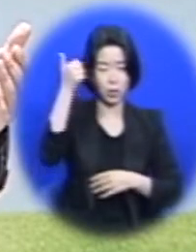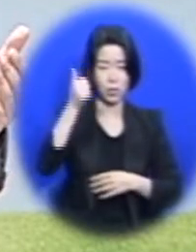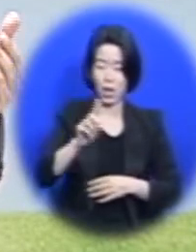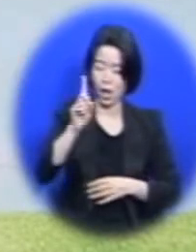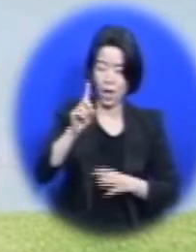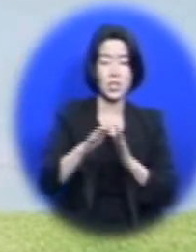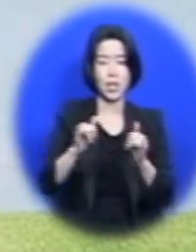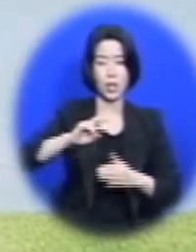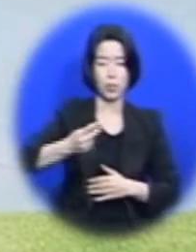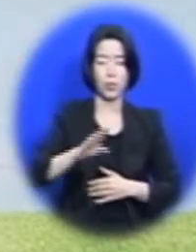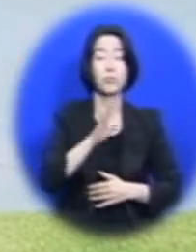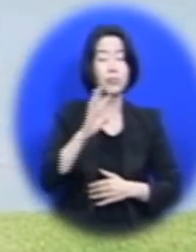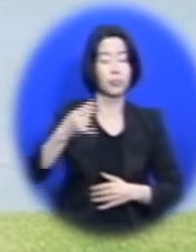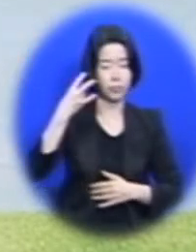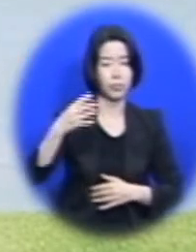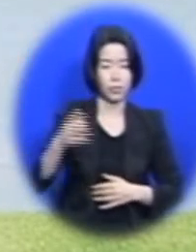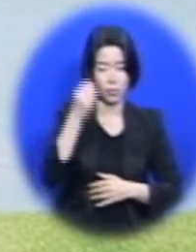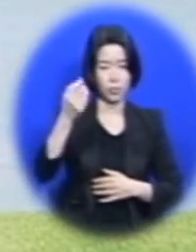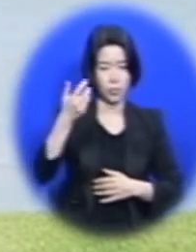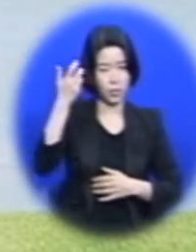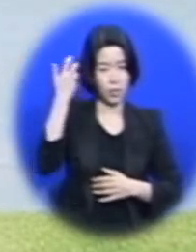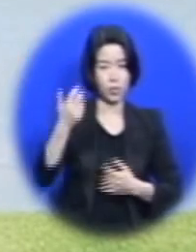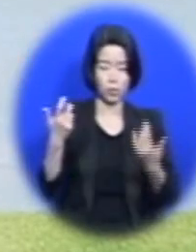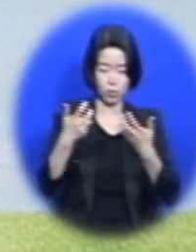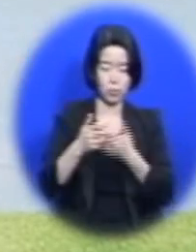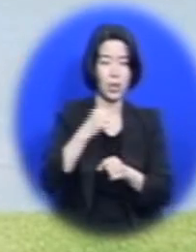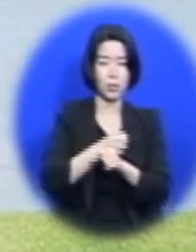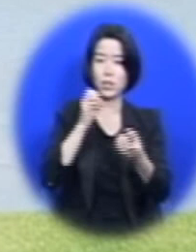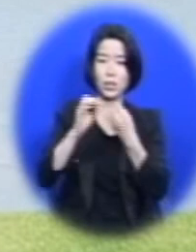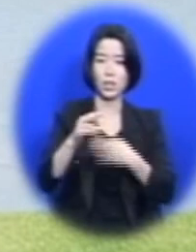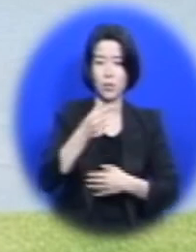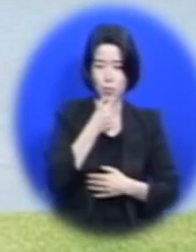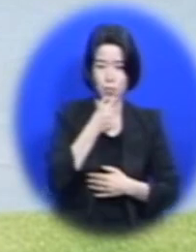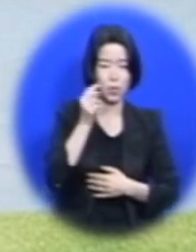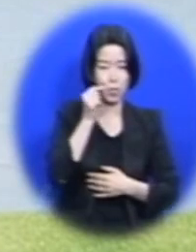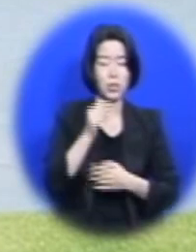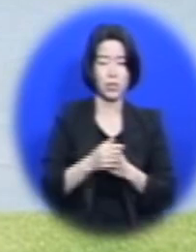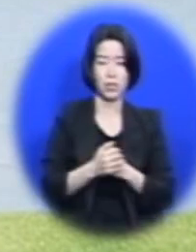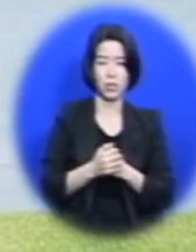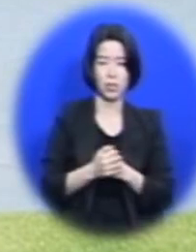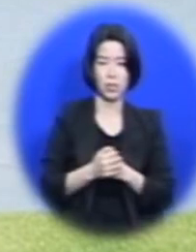분도 그렇습니다, 우리가 성령으로 충만합니다, 대답을 못하셨어요.